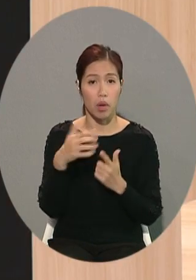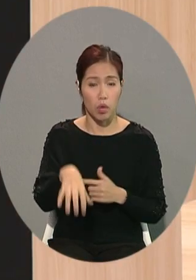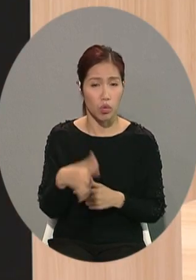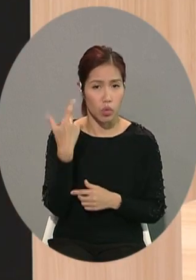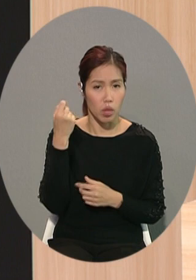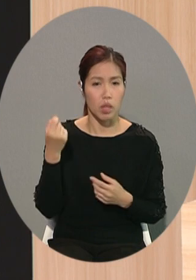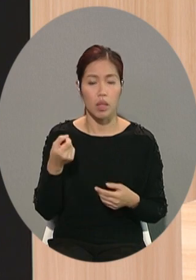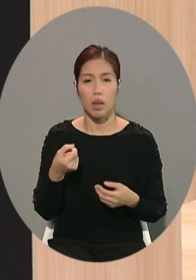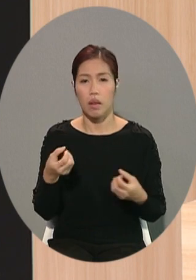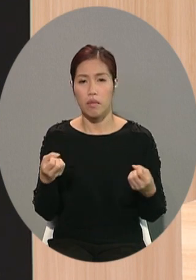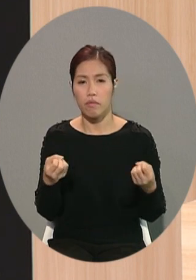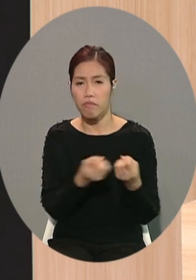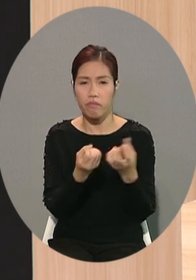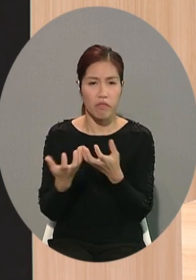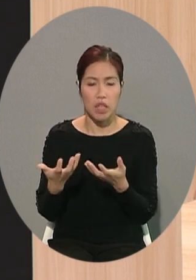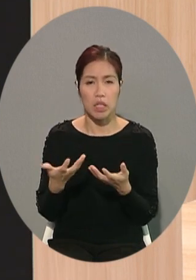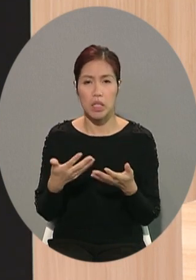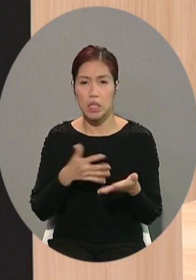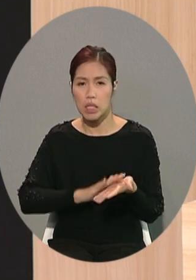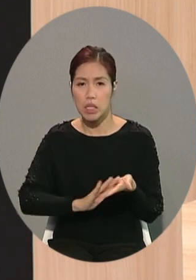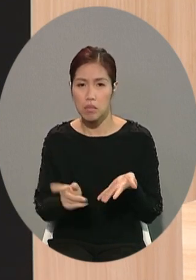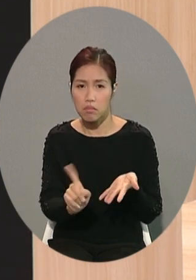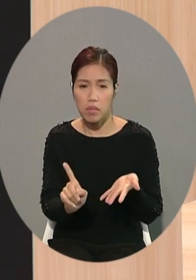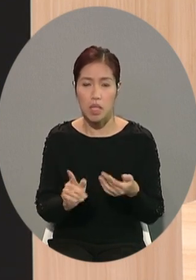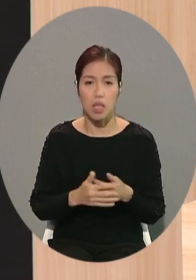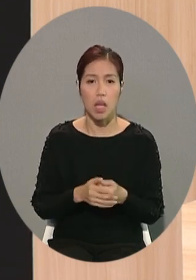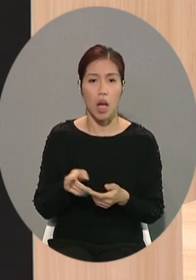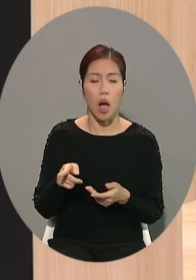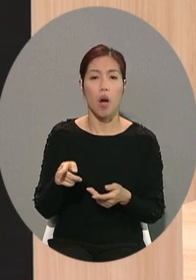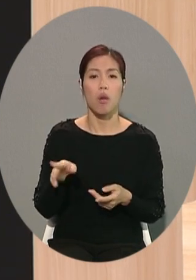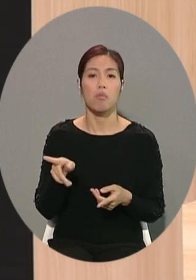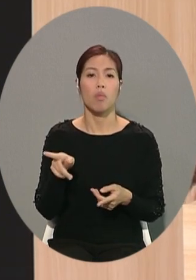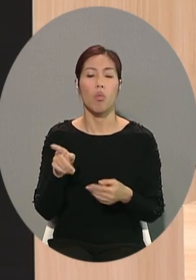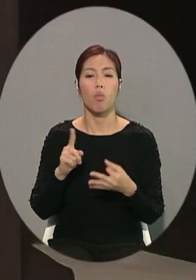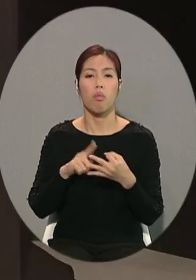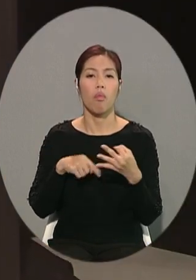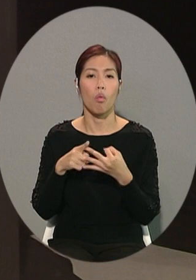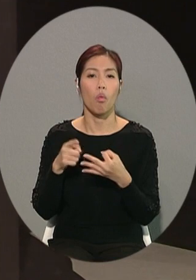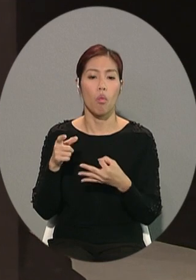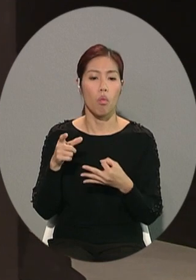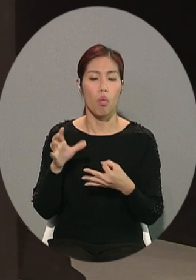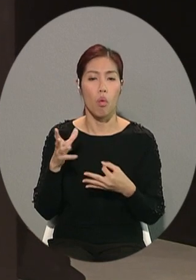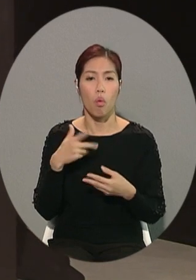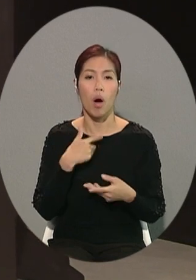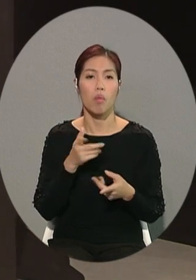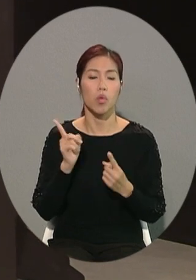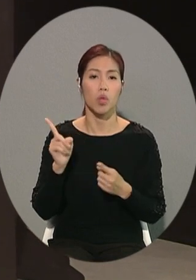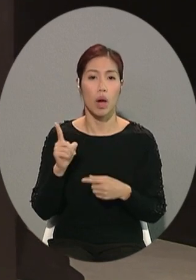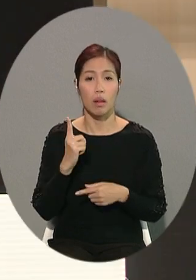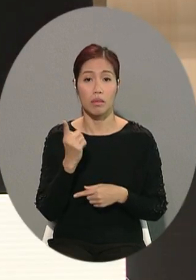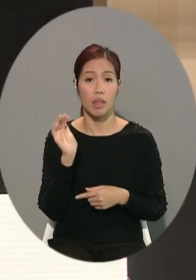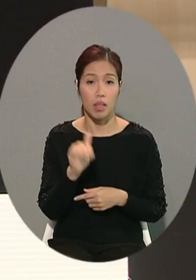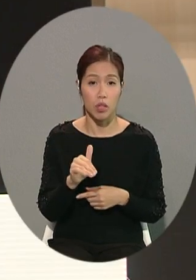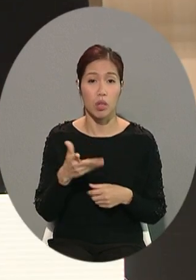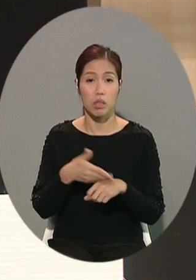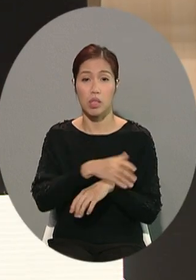年發生最離譜的事，你認為 是什麼？就是剛剛黃先生說最沒什麼所謂的事，就是這個一億元的所謂社區